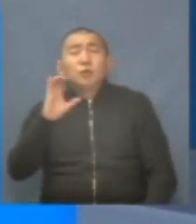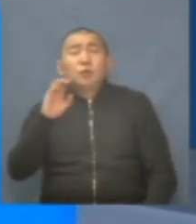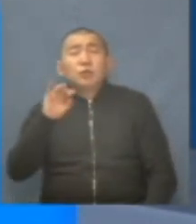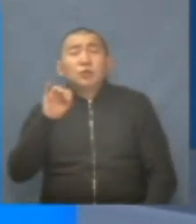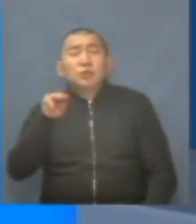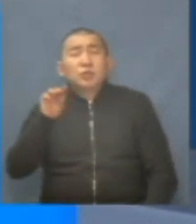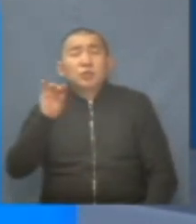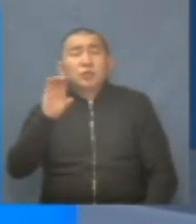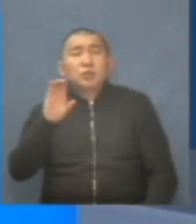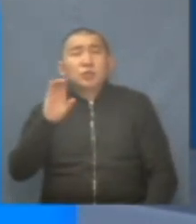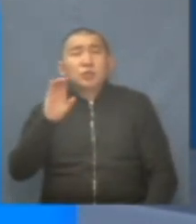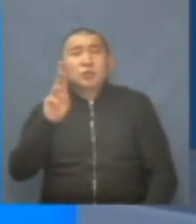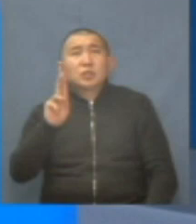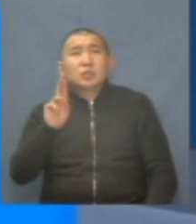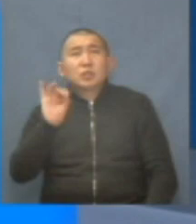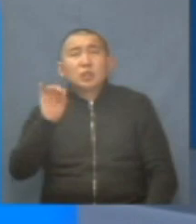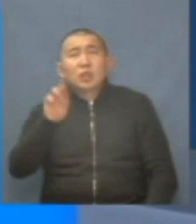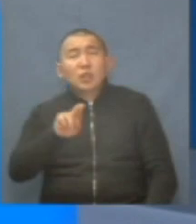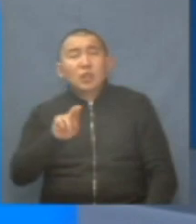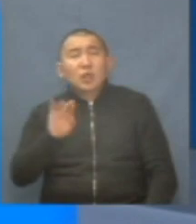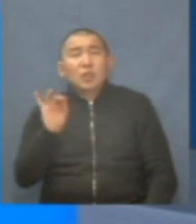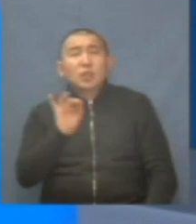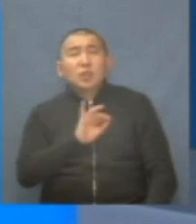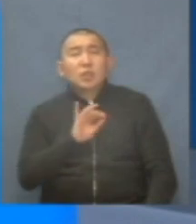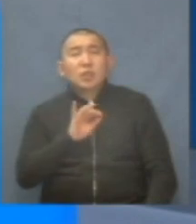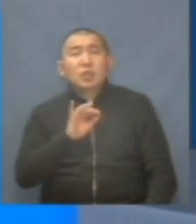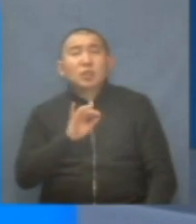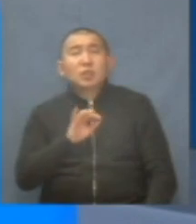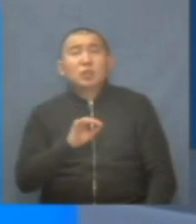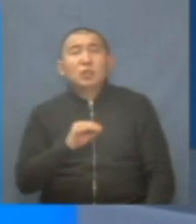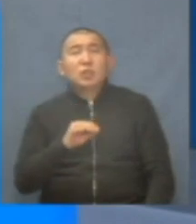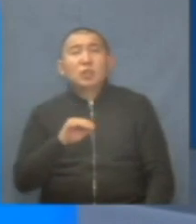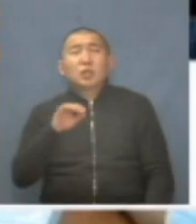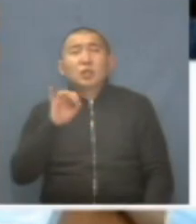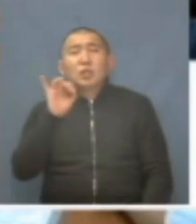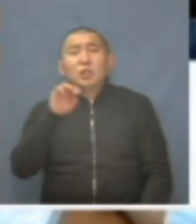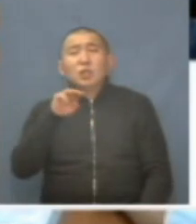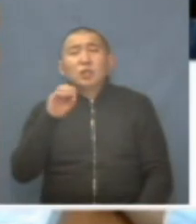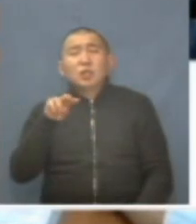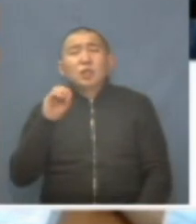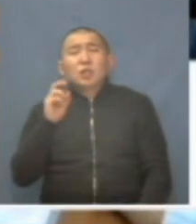и Национальным институтом интеллектуальной собственности.